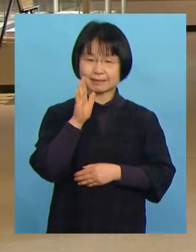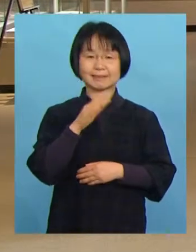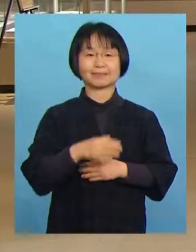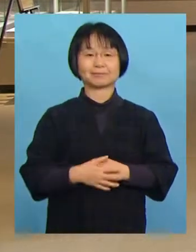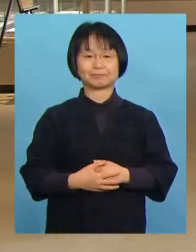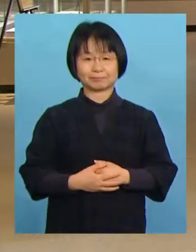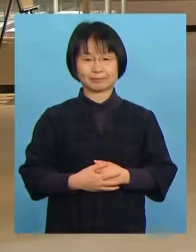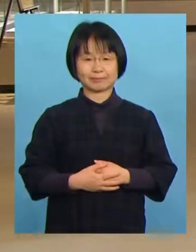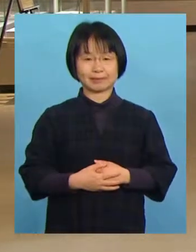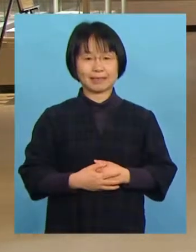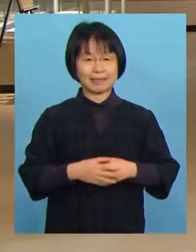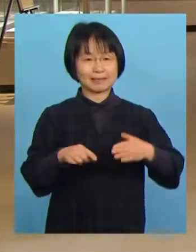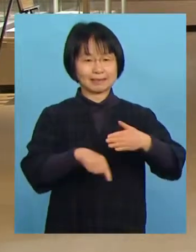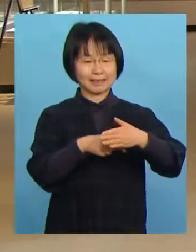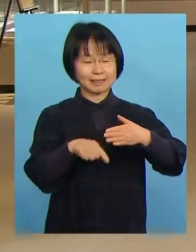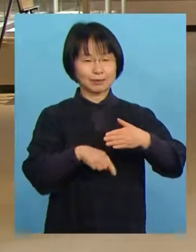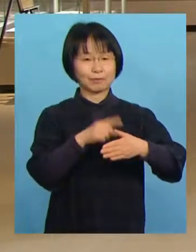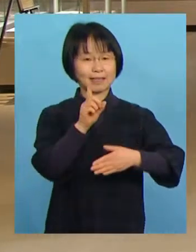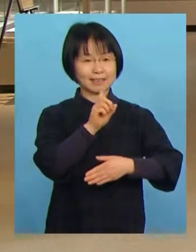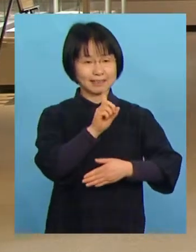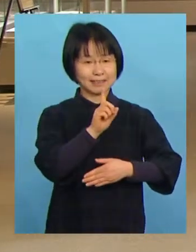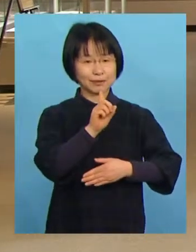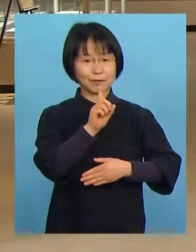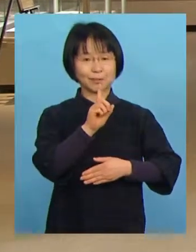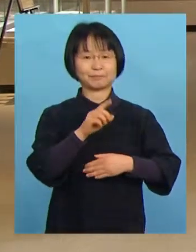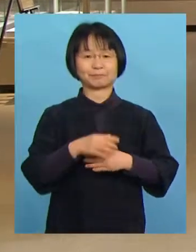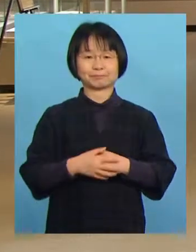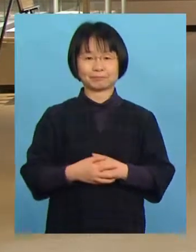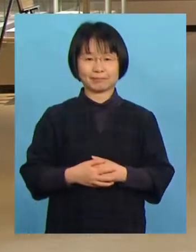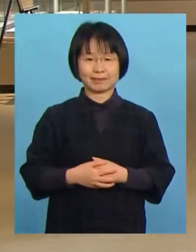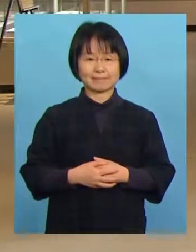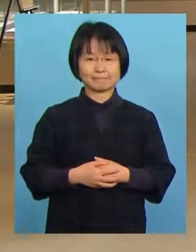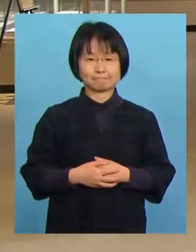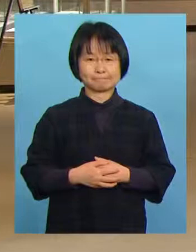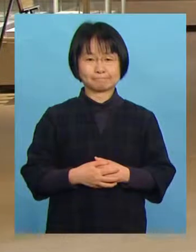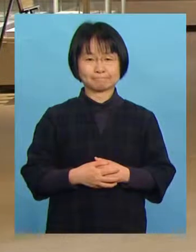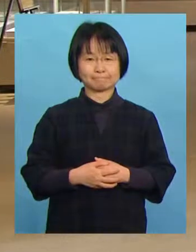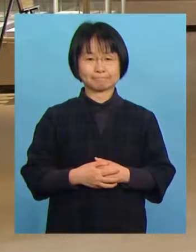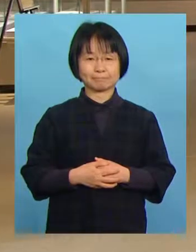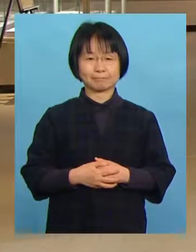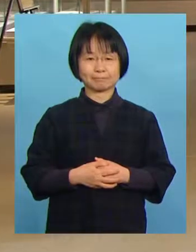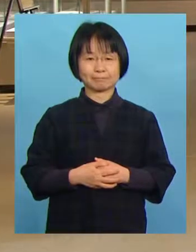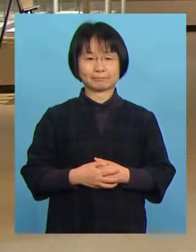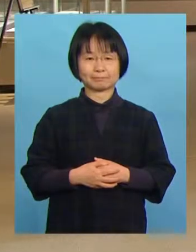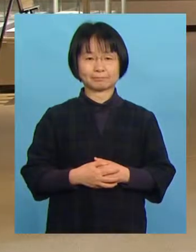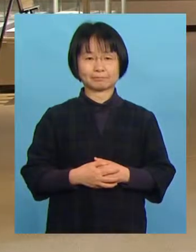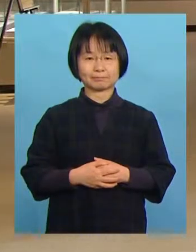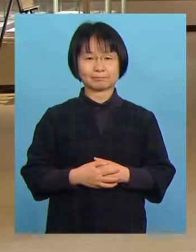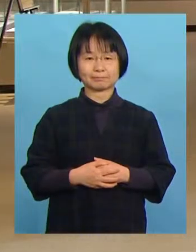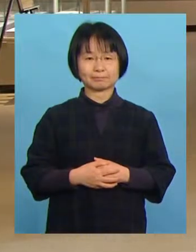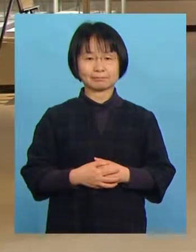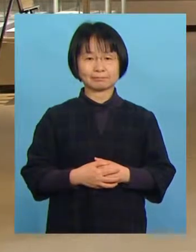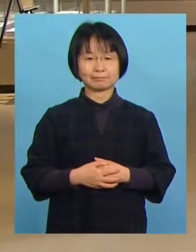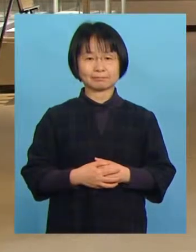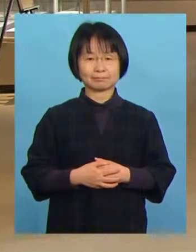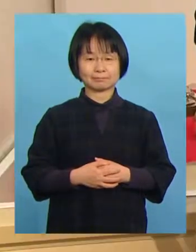します。 今回はどのような企画展なのか教えてください。 はい、じゃあでは中へどうぞ。 はい、